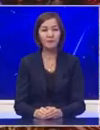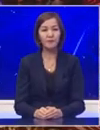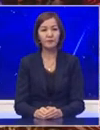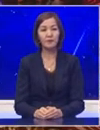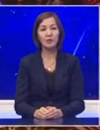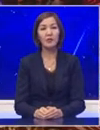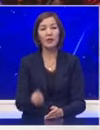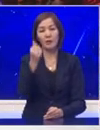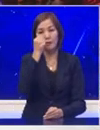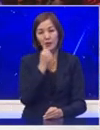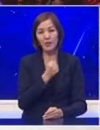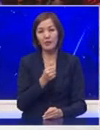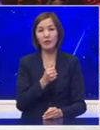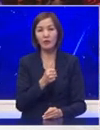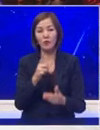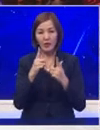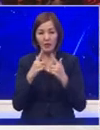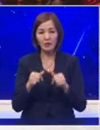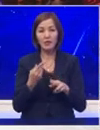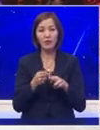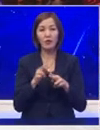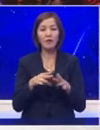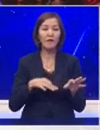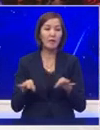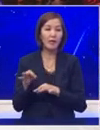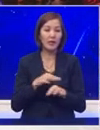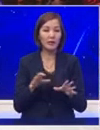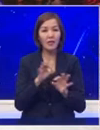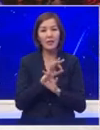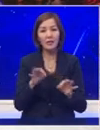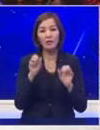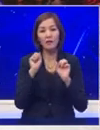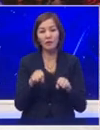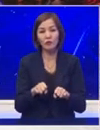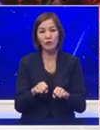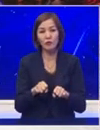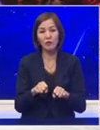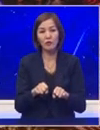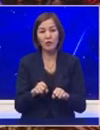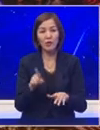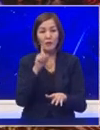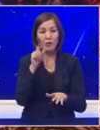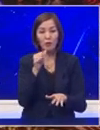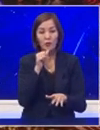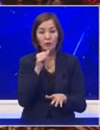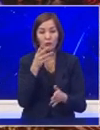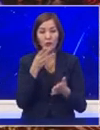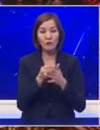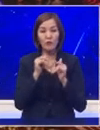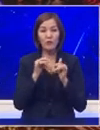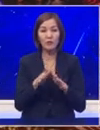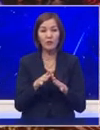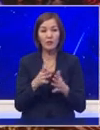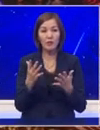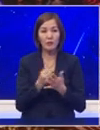благодарю От всей души организаторов этого проекта это отличная возможность для молодежи попробовать начать свое дело и